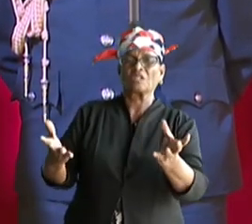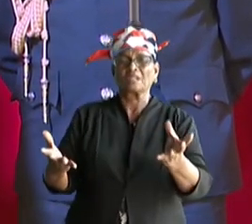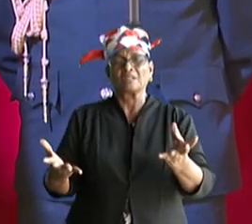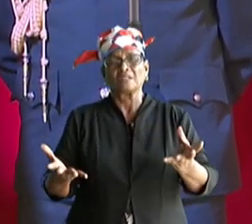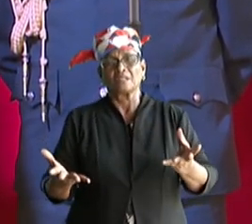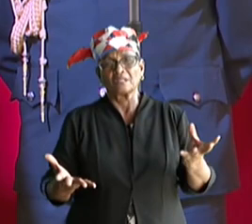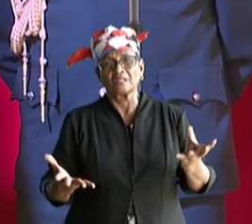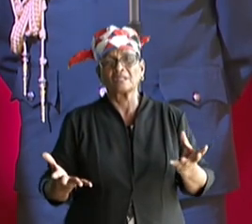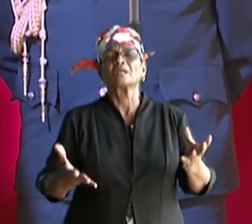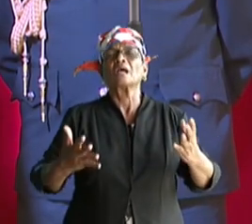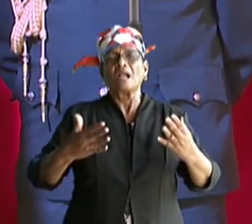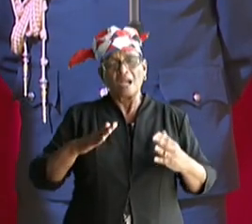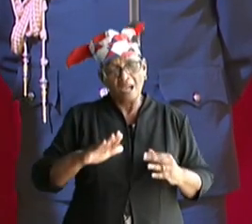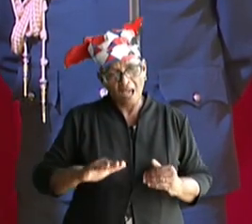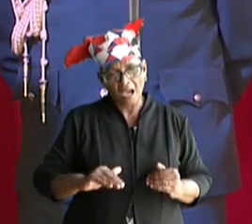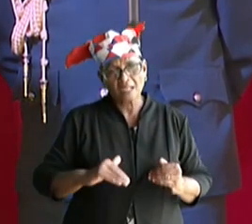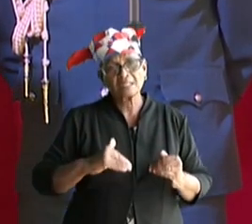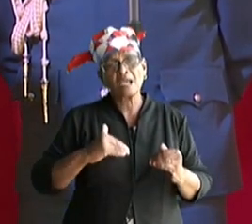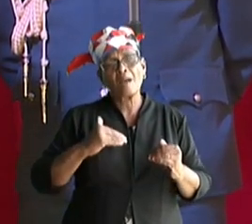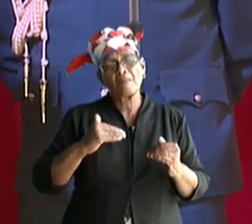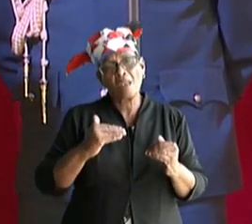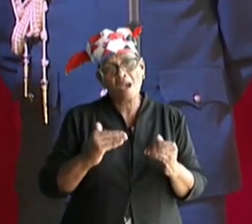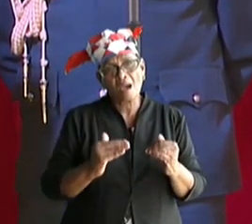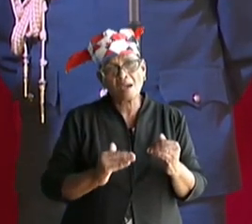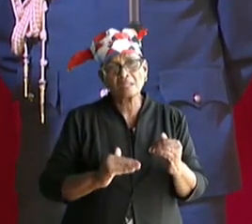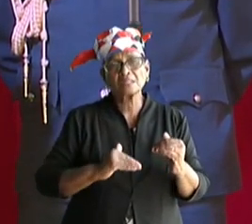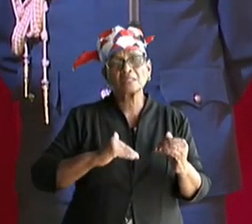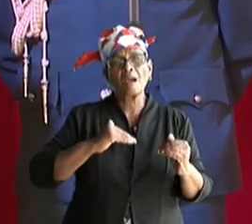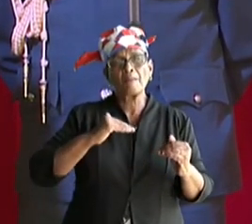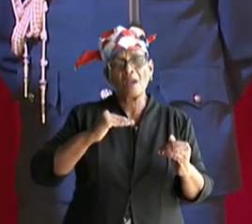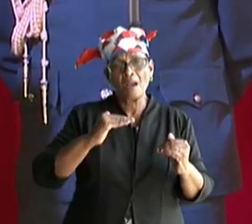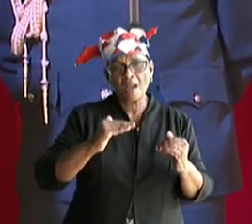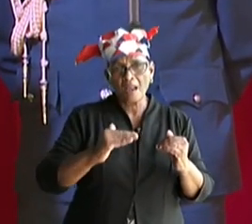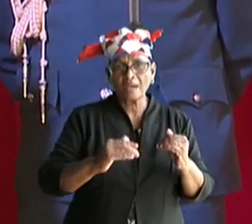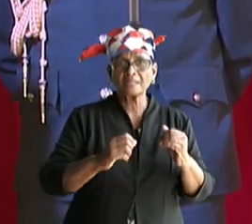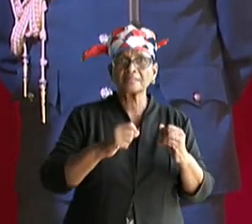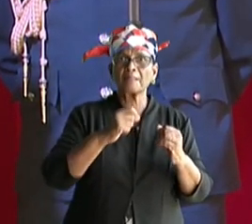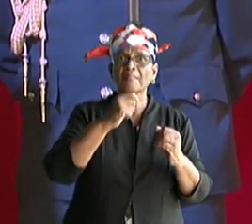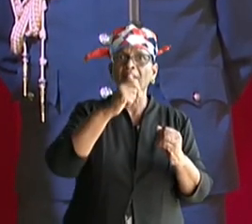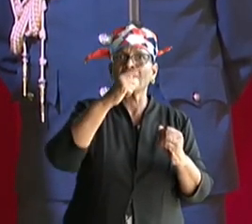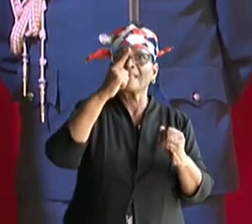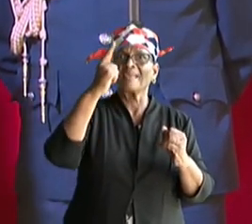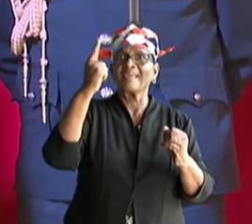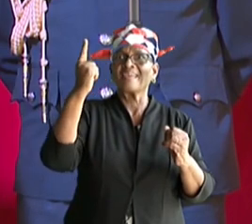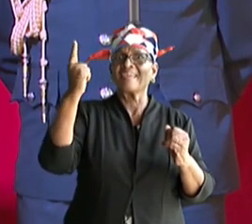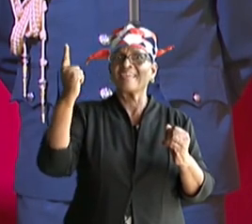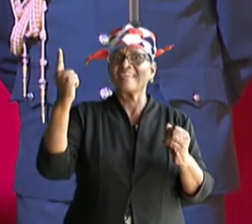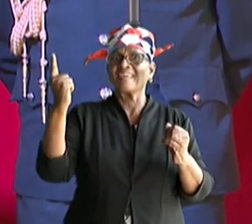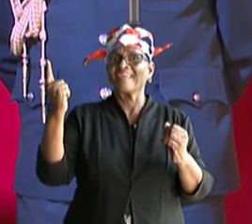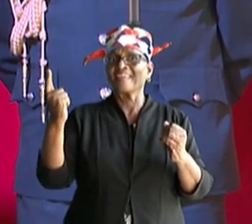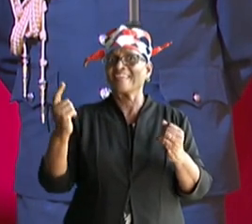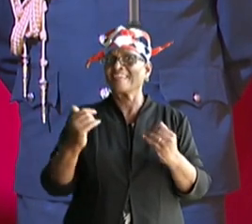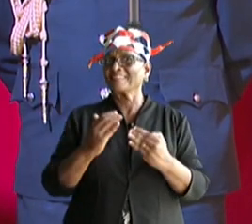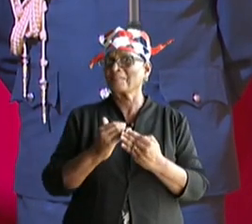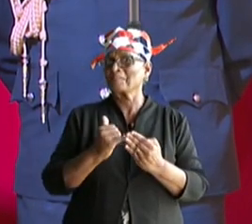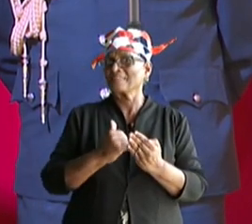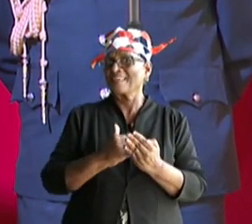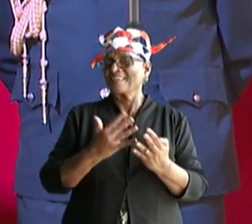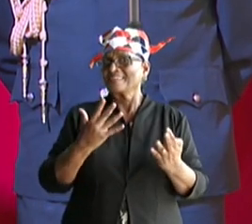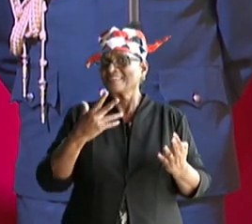gespeeld, langzamerhand zien dat er lucht, licht schijnt in het, aan het einde van de tunnel, meneer de